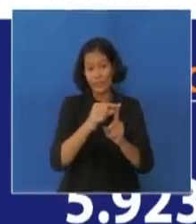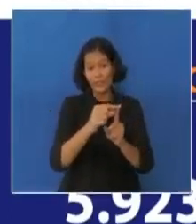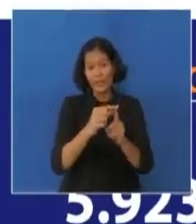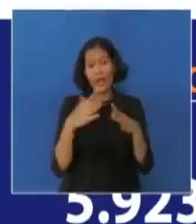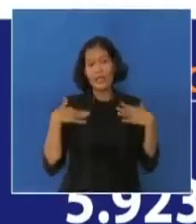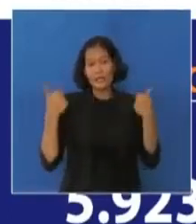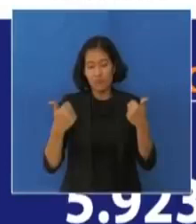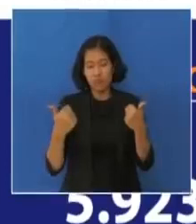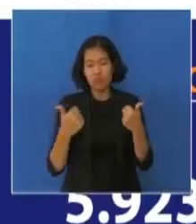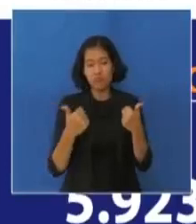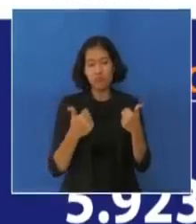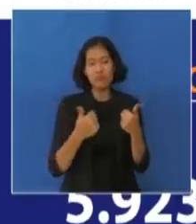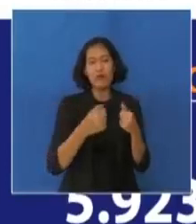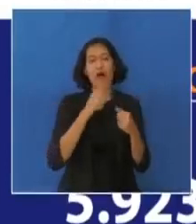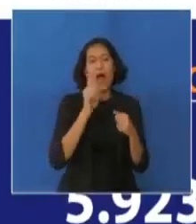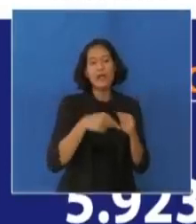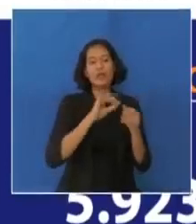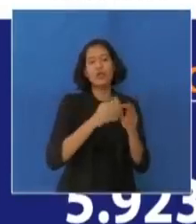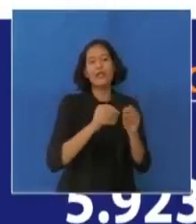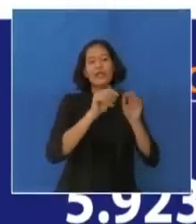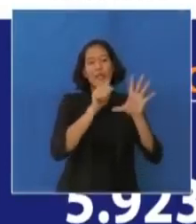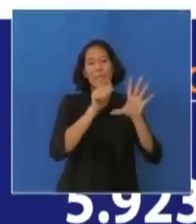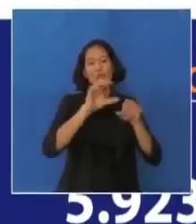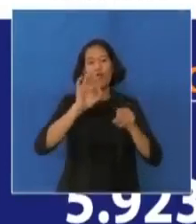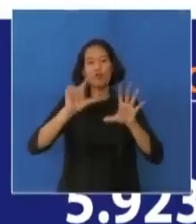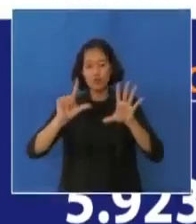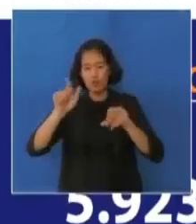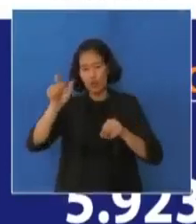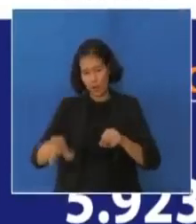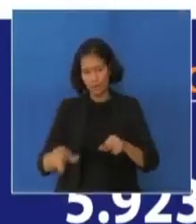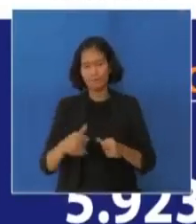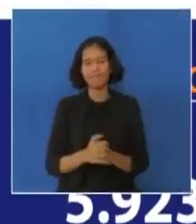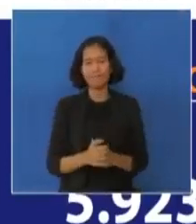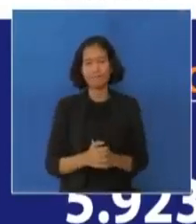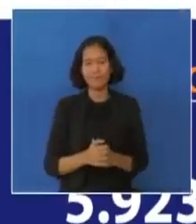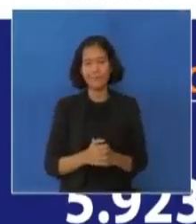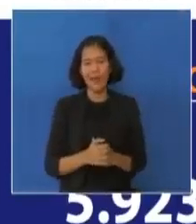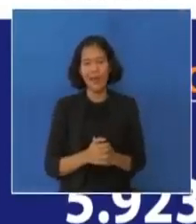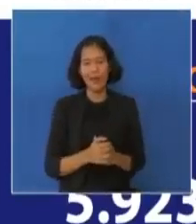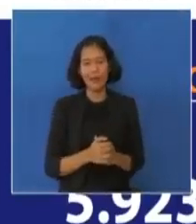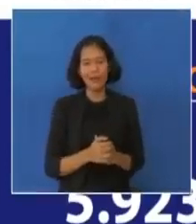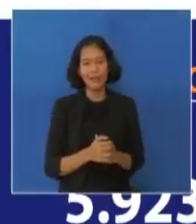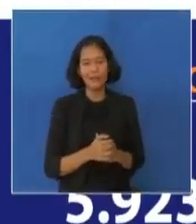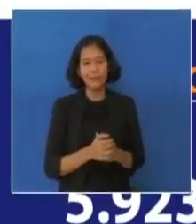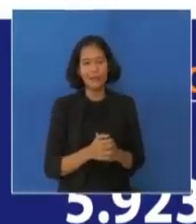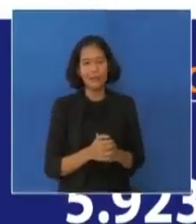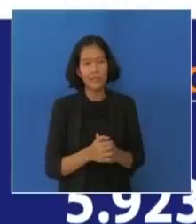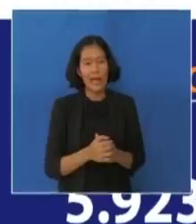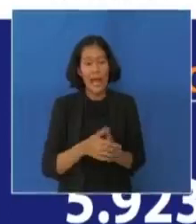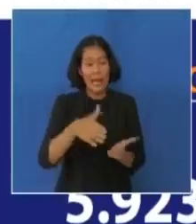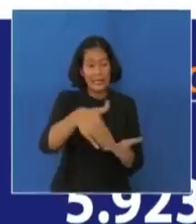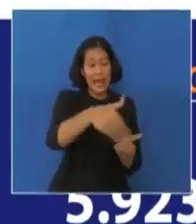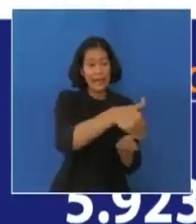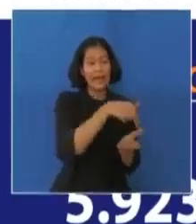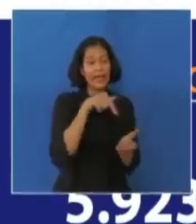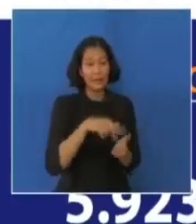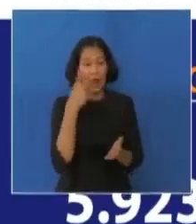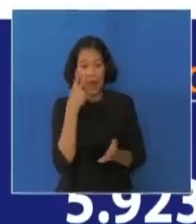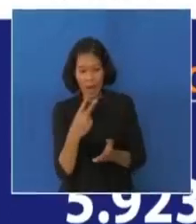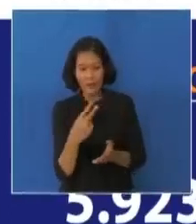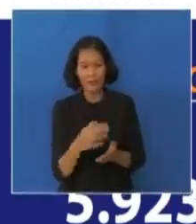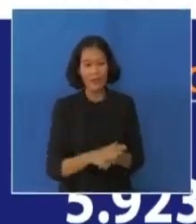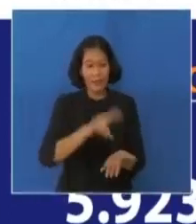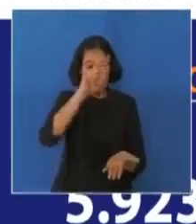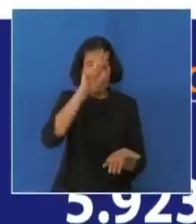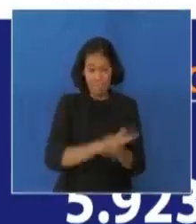adalah 627 pasien rincian itu bisa kita bagi sebagai berikut kasus